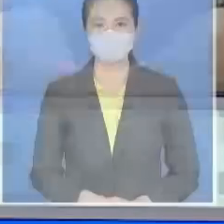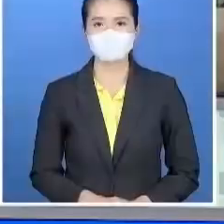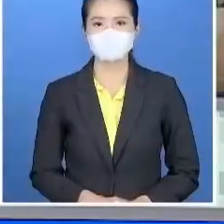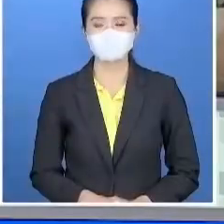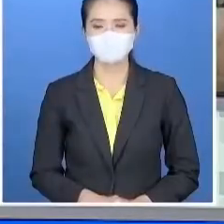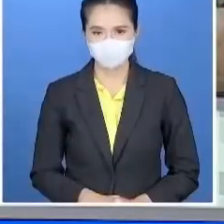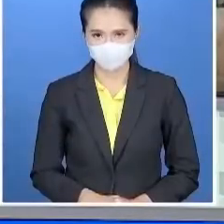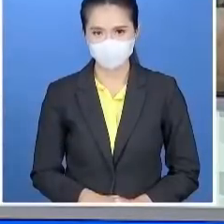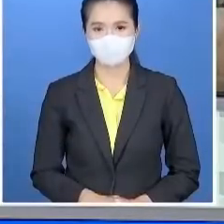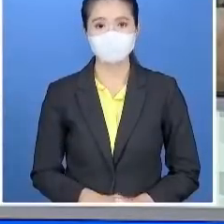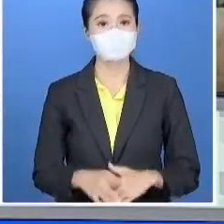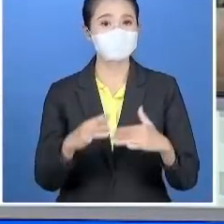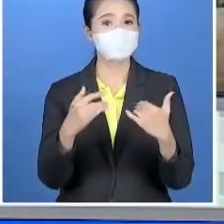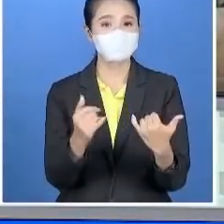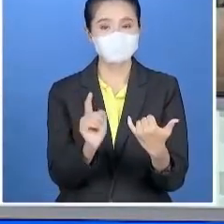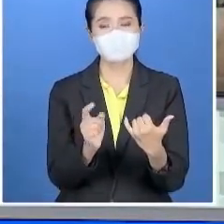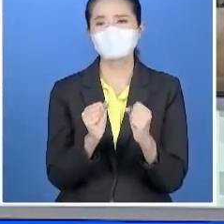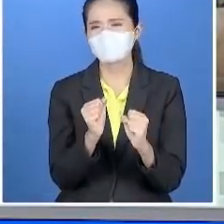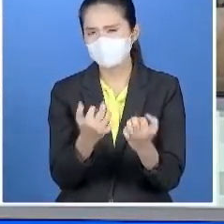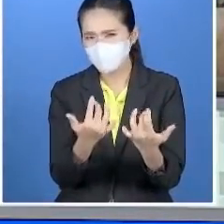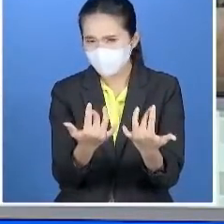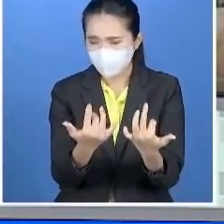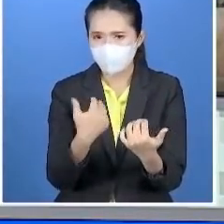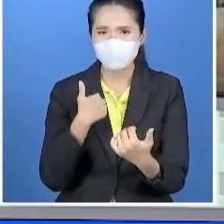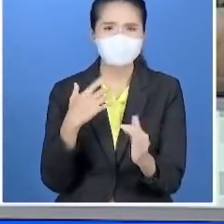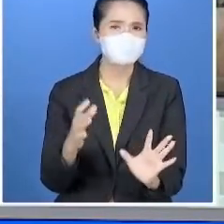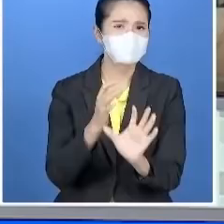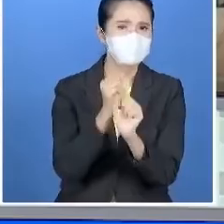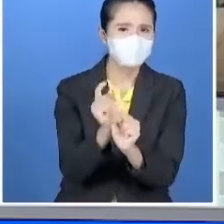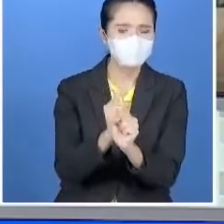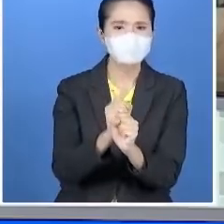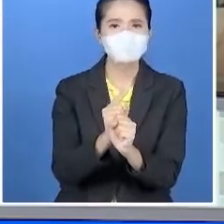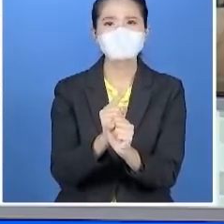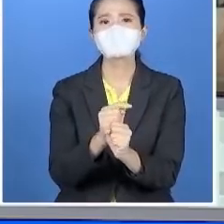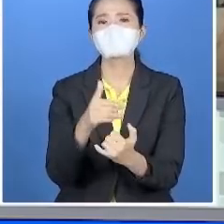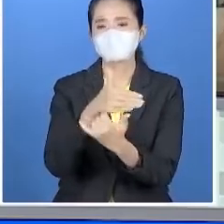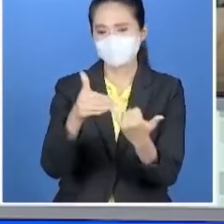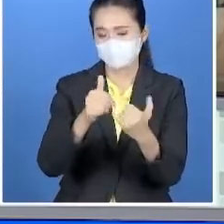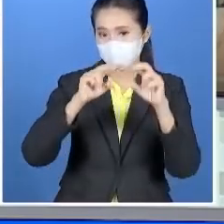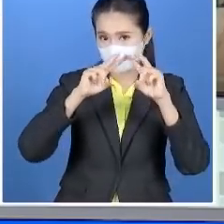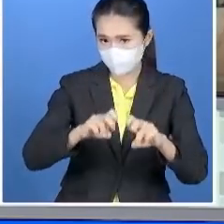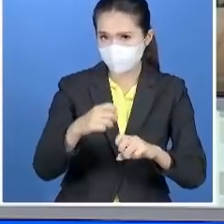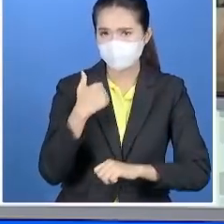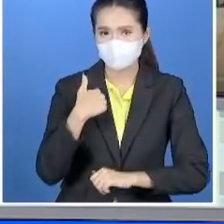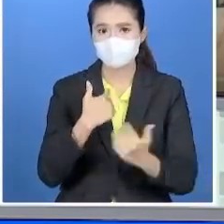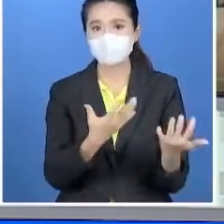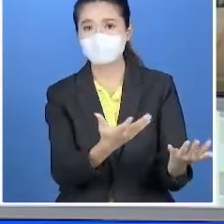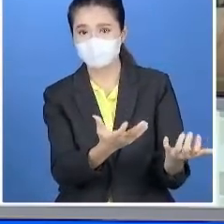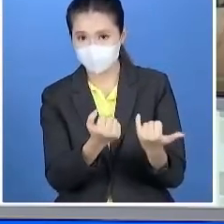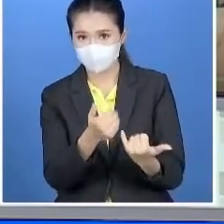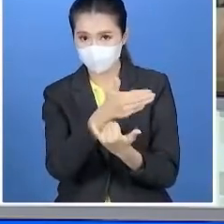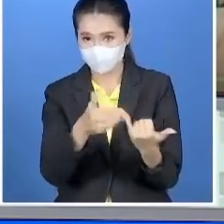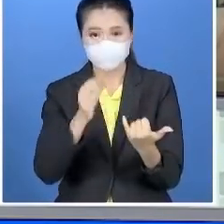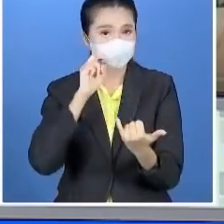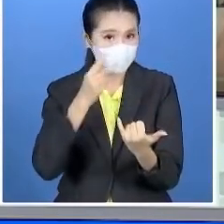กลับมาครับคุณผู้ชมครับในช่วงเวลาที่เรากำลังรอลุ้นกันอยู่เนี่ยนะฮะว่าที่สุดแล้วทางด้านของสถาบันนิติวิทยาศาสตร์จะรับชันสูต